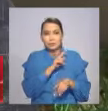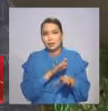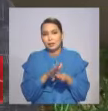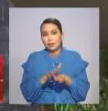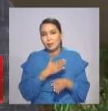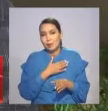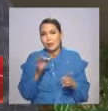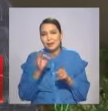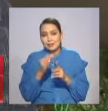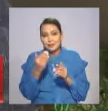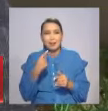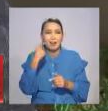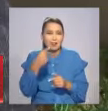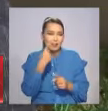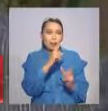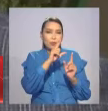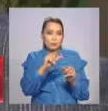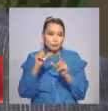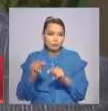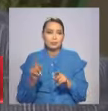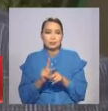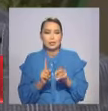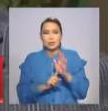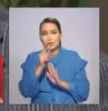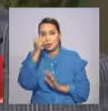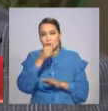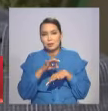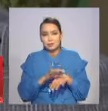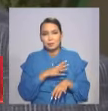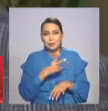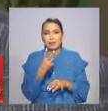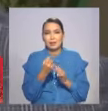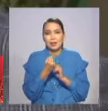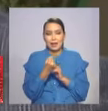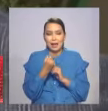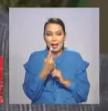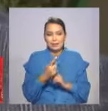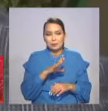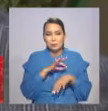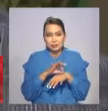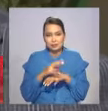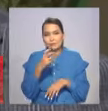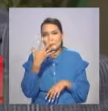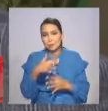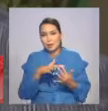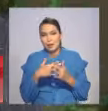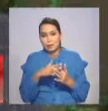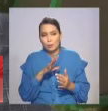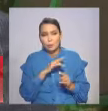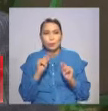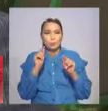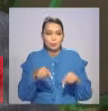цель – помочь жителям отдаленных населенных пунктов. С начала года провели 201 выезд. Охвачено 260 поселков. Поступило